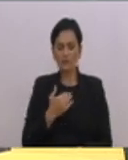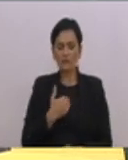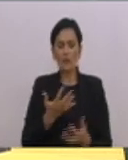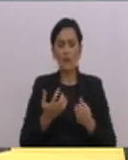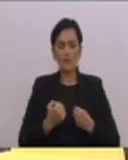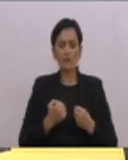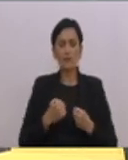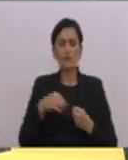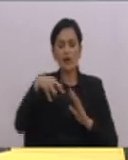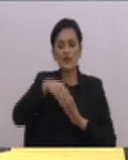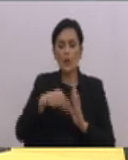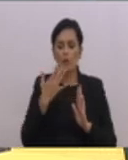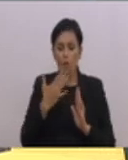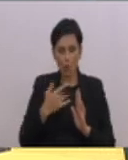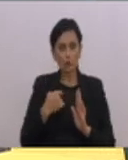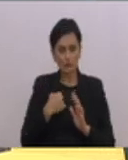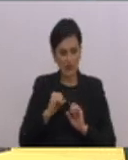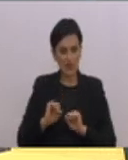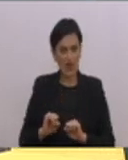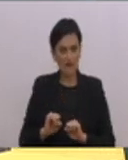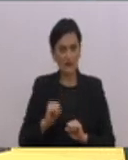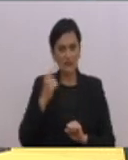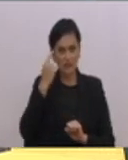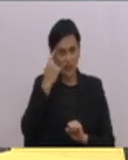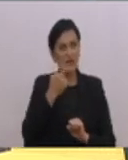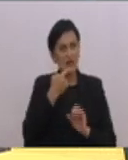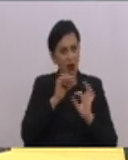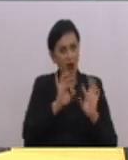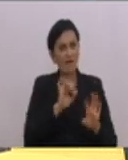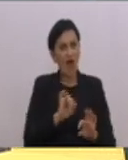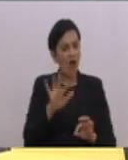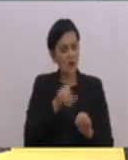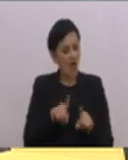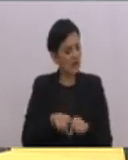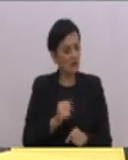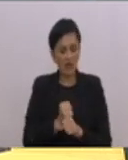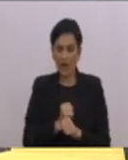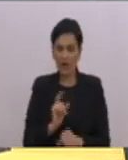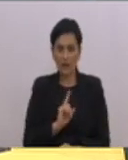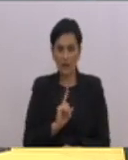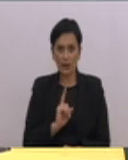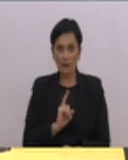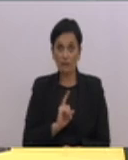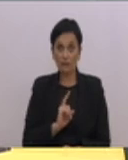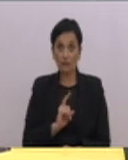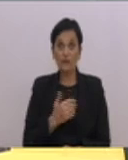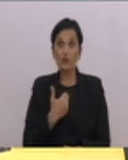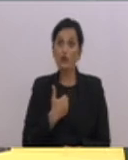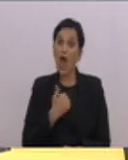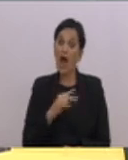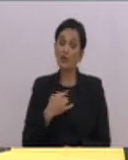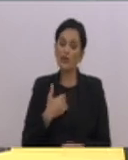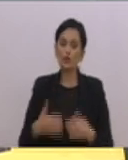și da politicul i-am bebistu. Ce n-am zis David Saudit? Kawa gebine, bine, europele sunt armosul, asta trebuie să fie câteva. An ce nu v-ar mașini